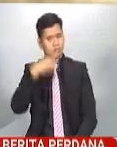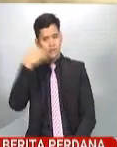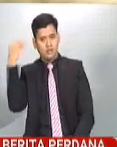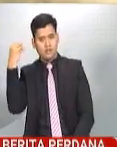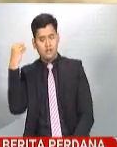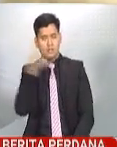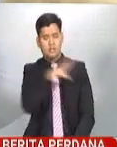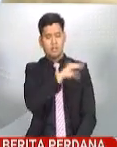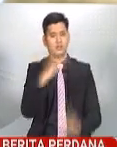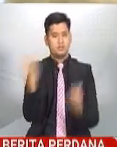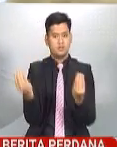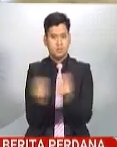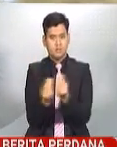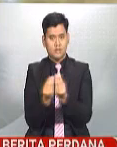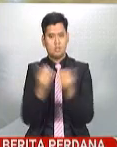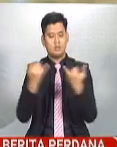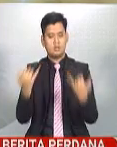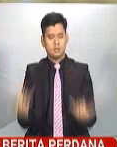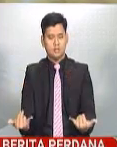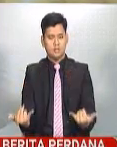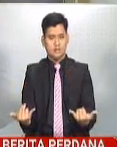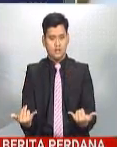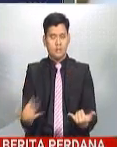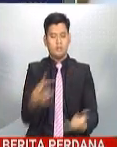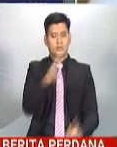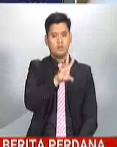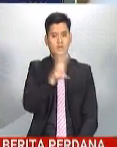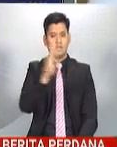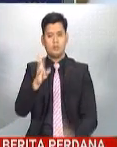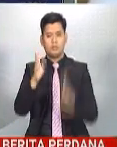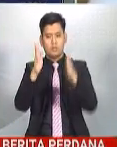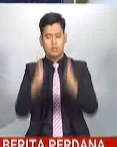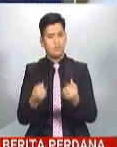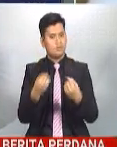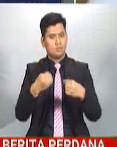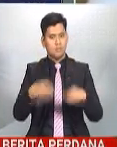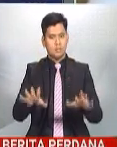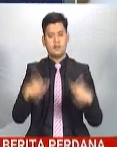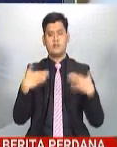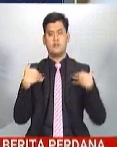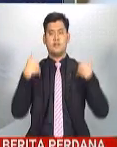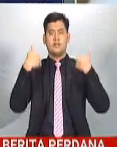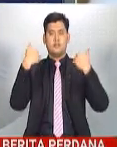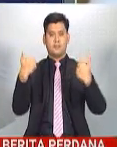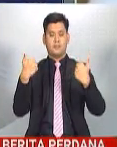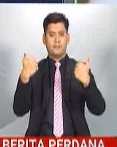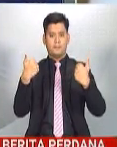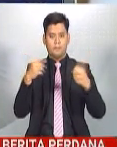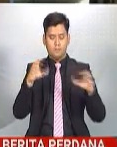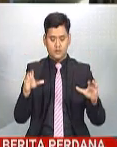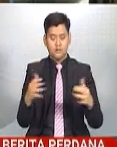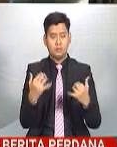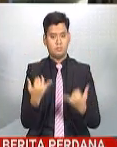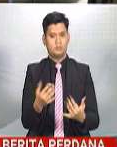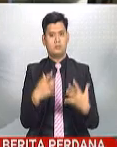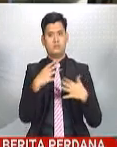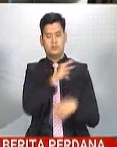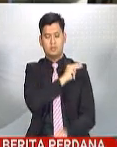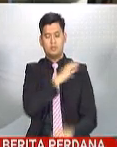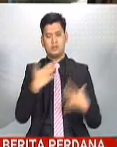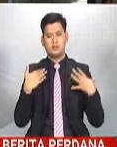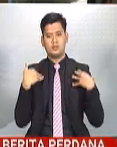telah sembuh dan discharge sebanyak 26 kes. Dalam pada itu, Jabatan Kesihatan Negeri sedang menjalankan siasatan lanjut